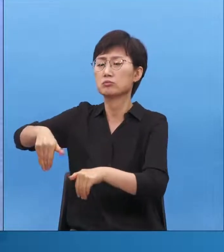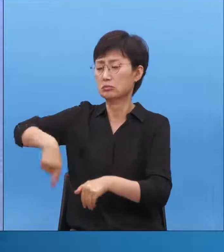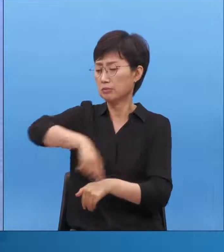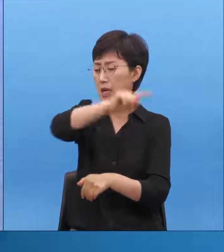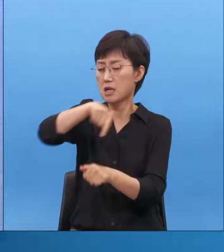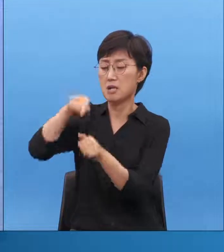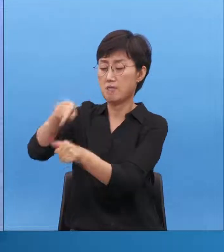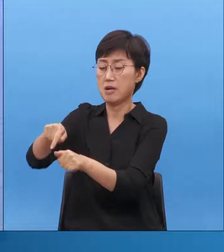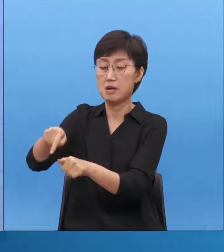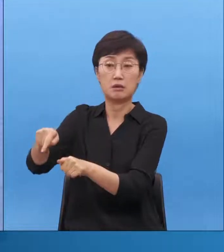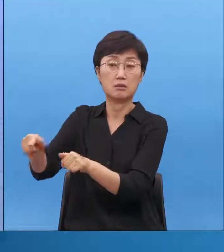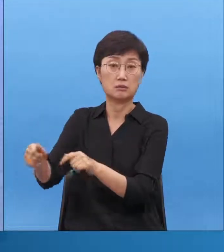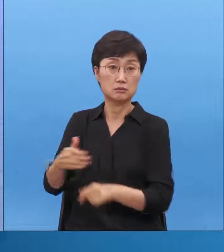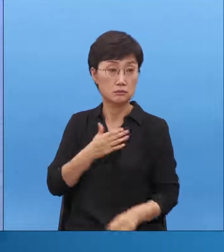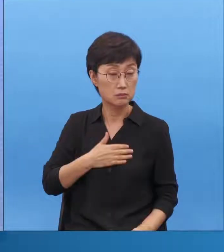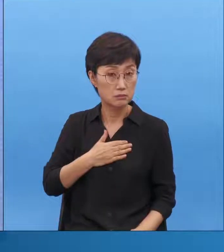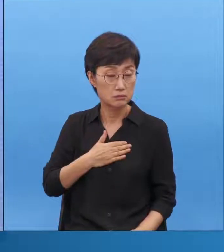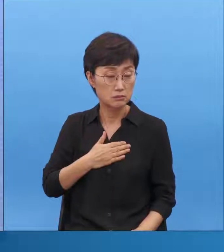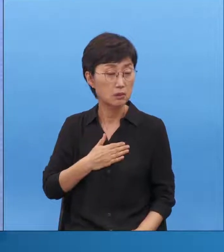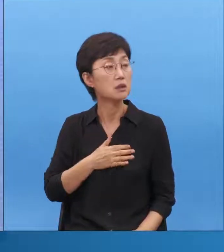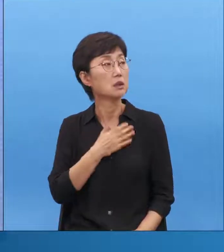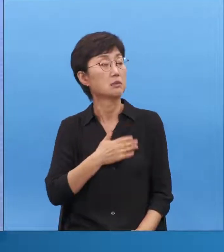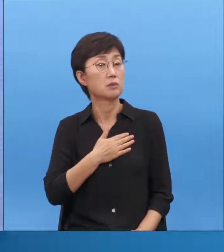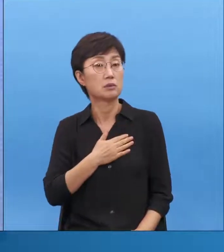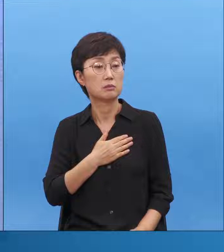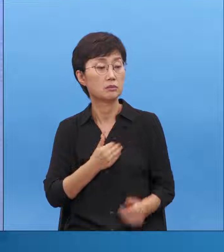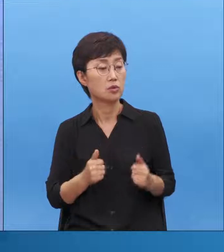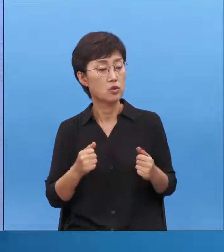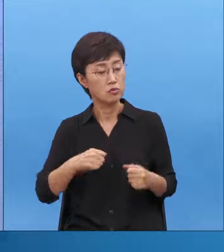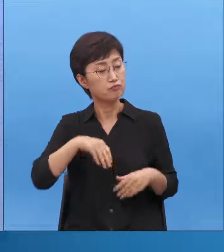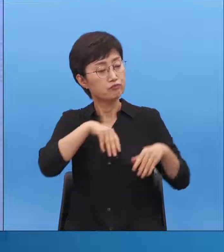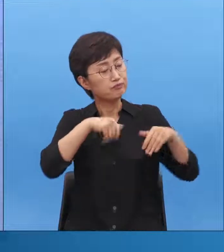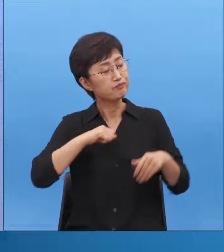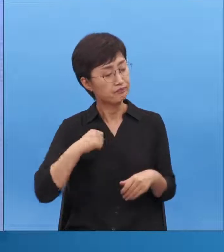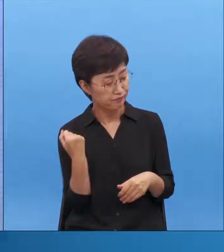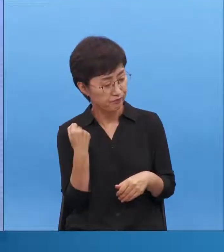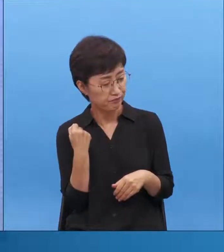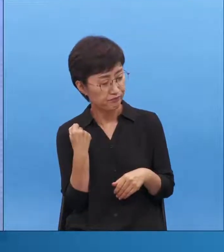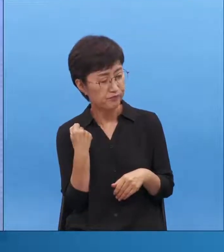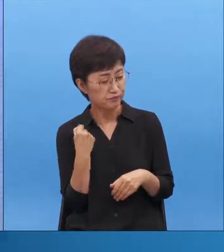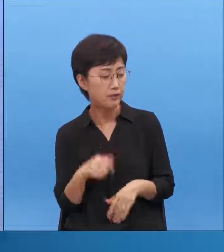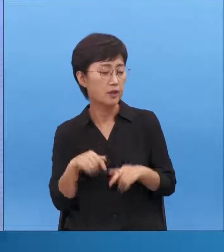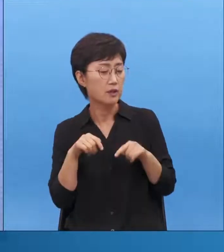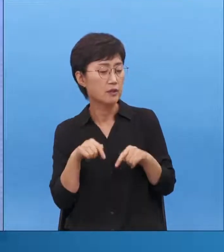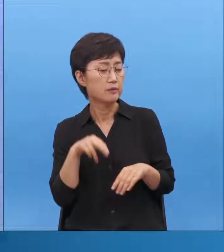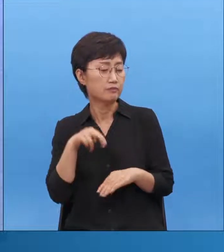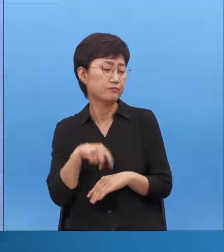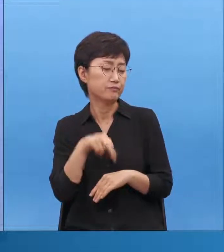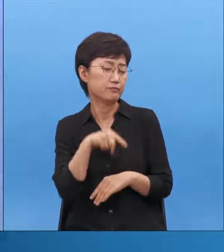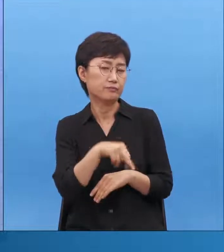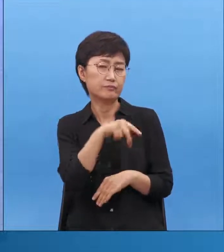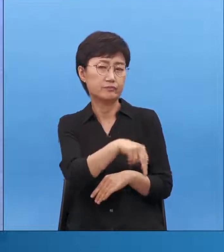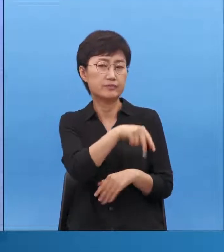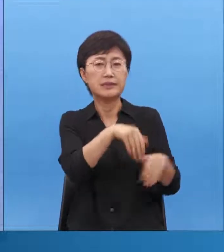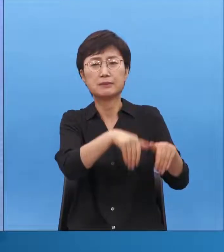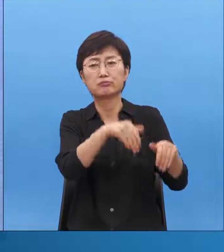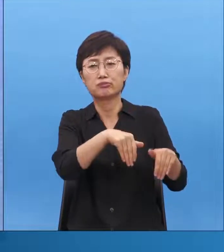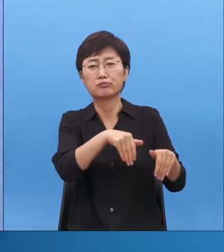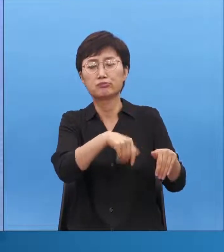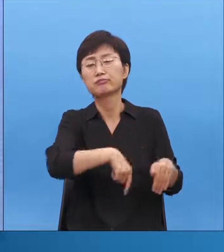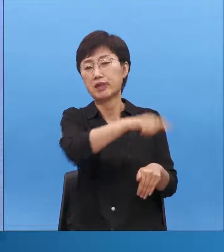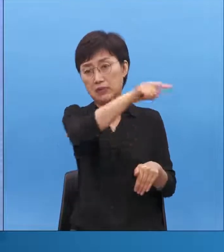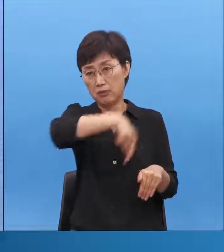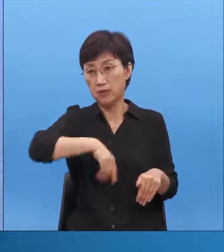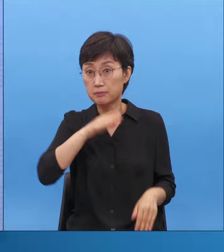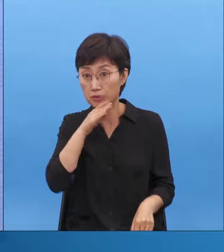son to receive a sign. 그 말은 위험한 데 가서 반드시 주고 정표 받아오느라 이렇게 말한 거예요. Basically, he said,